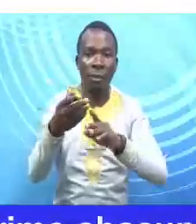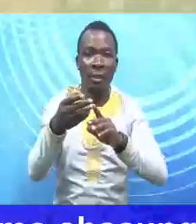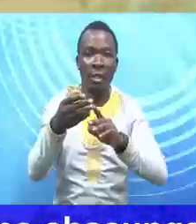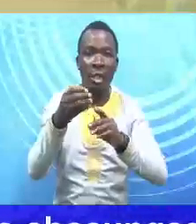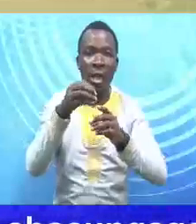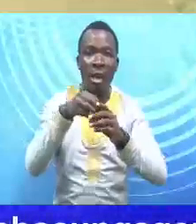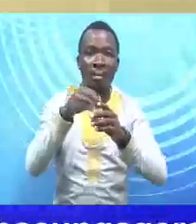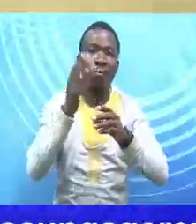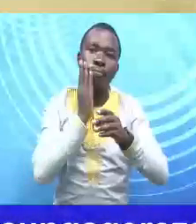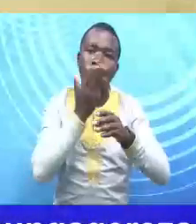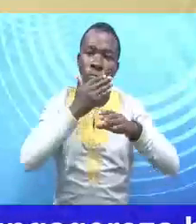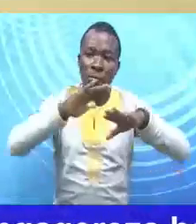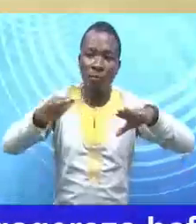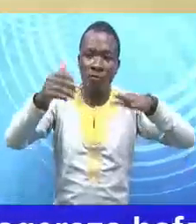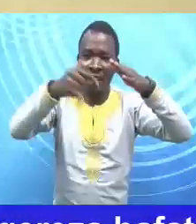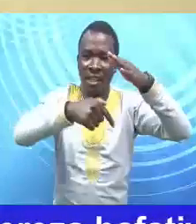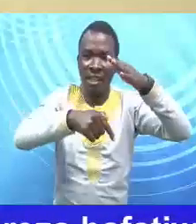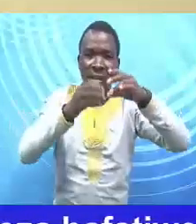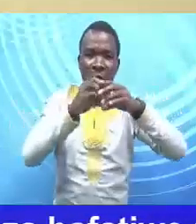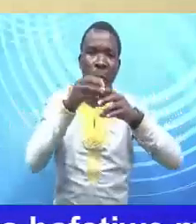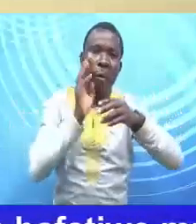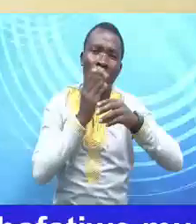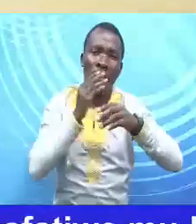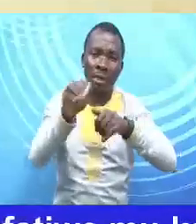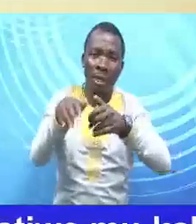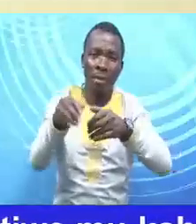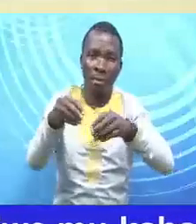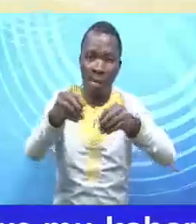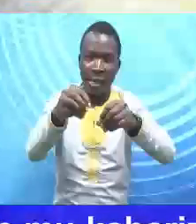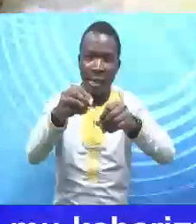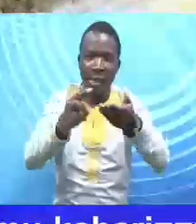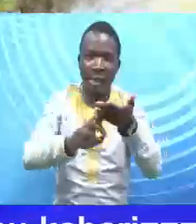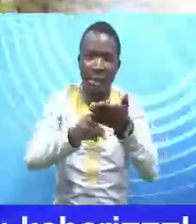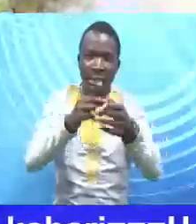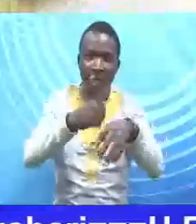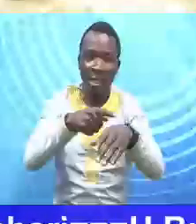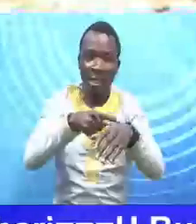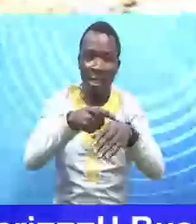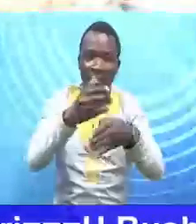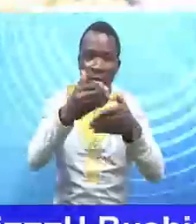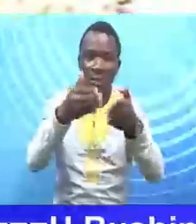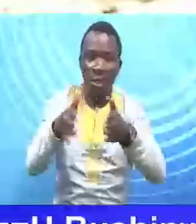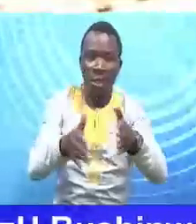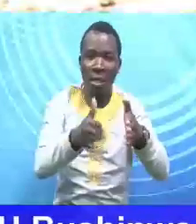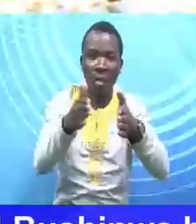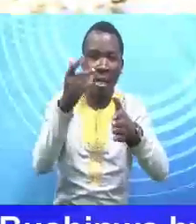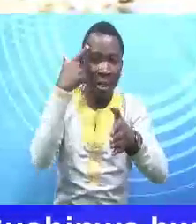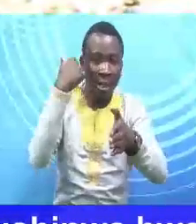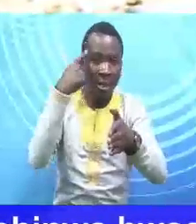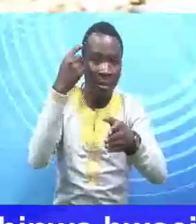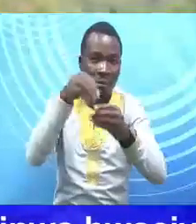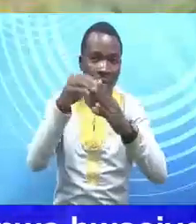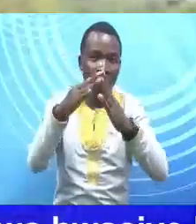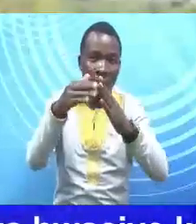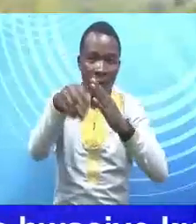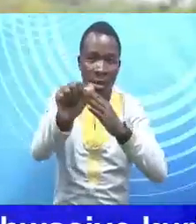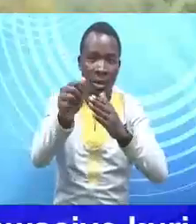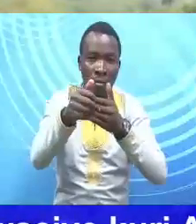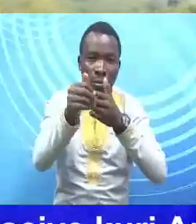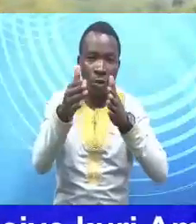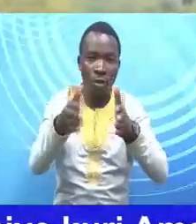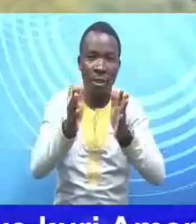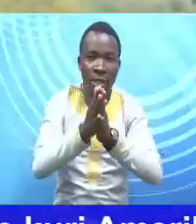kirekire kirimo amazi. Iki ngo cyacukuyemo itaka ryakoreshwaga ubwo hubakwaga imihanda ya kaburimbo mu mujyi wa Ruhango. Umuyobozi w'akagari ka Buhoro ndetse n'abaturanyi